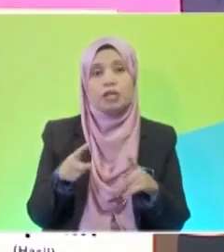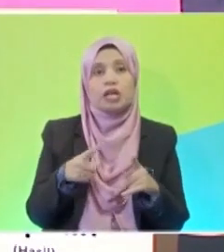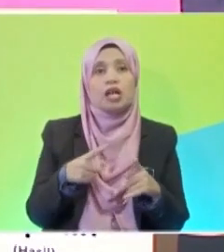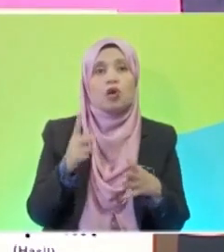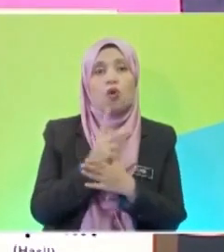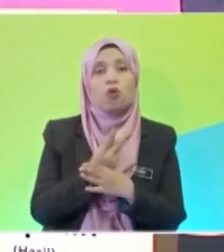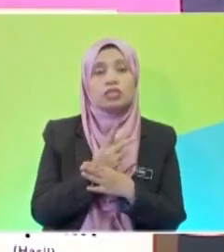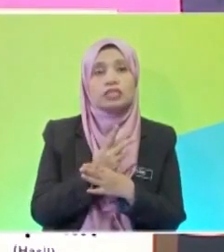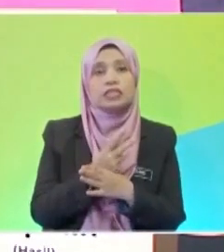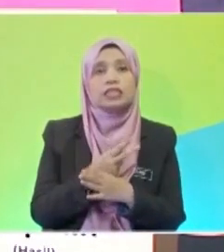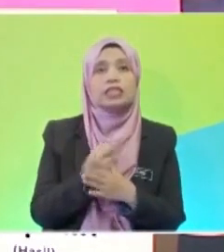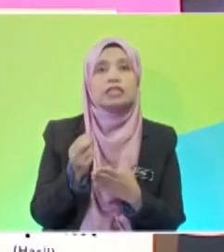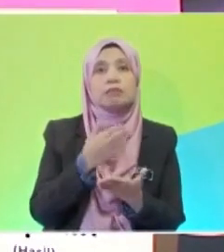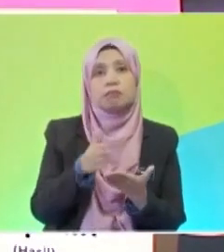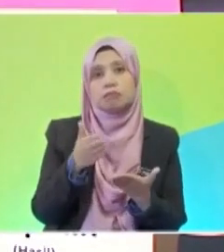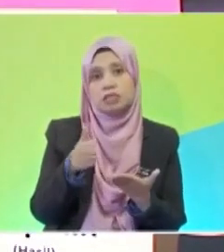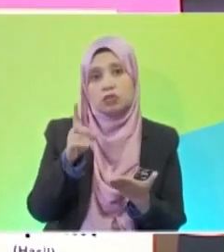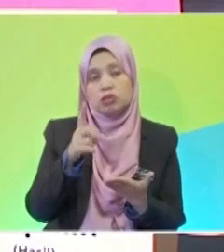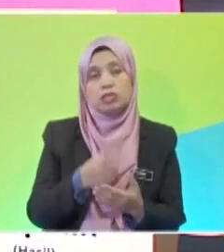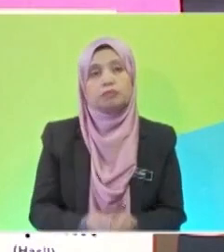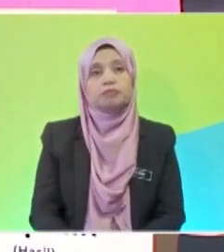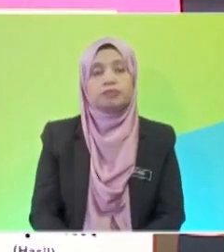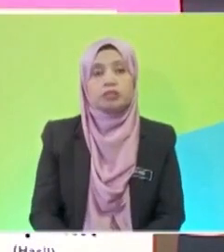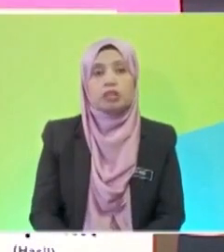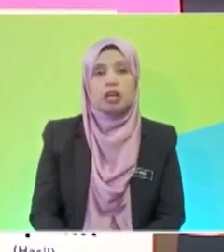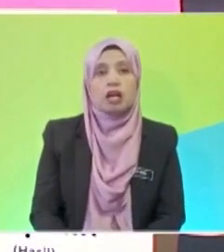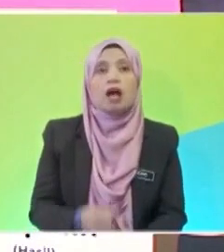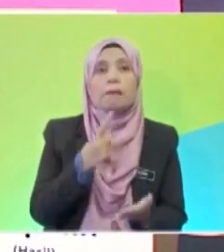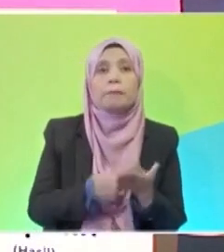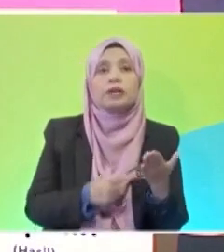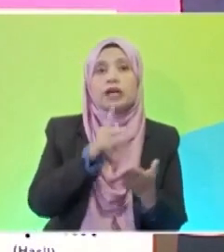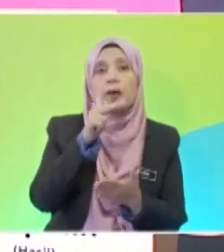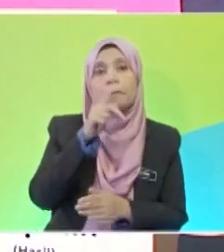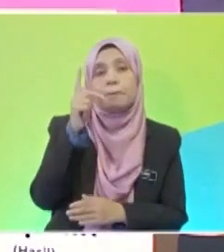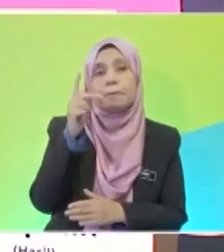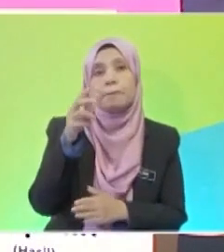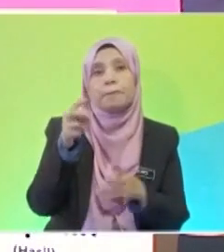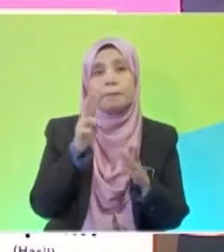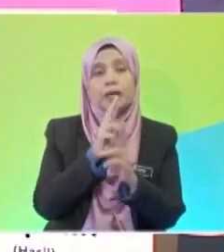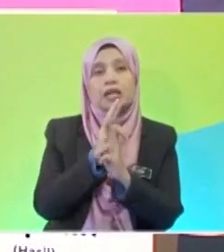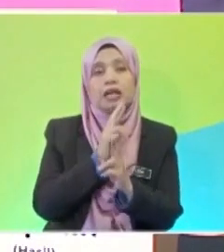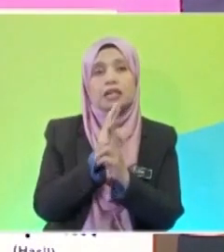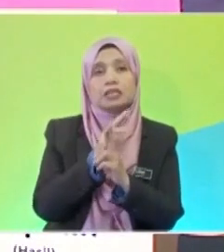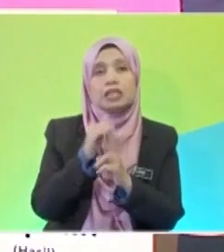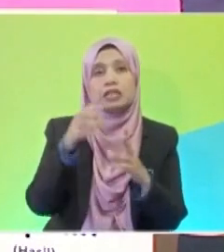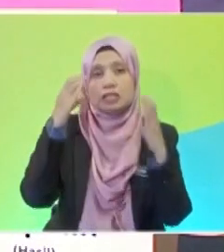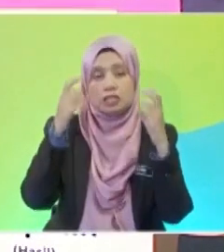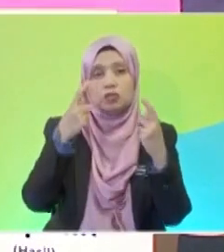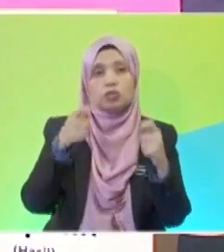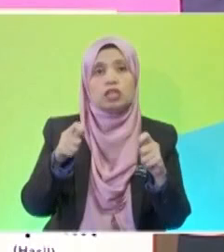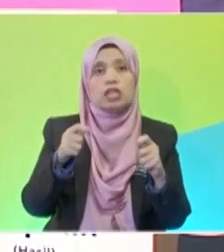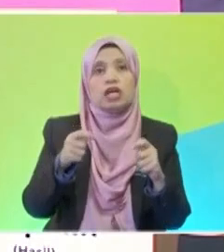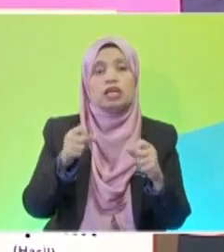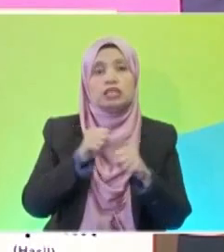bergaduhlah nanti Nisa. Betul. Okey. Kita pergi kepada apakah pelarasan. Pelarasan dia sama seperti milikan tunggal yang cikgu telah jelaskan sebentar tadi.